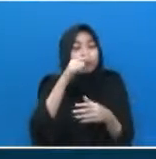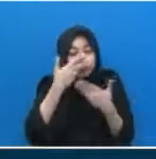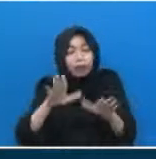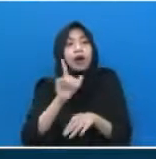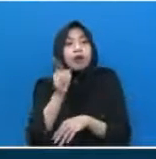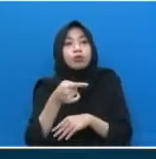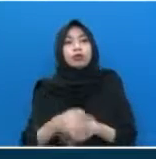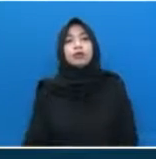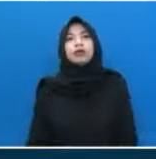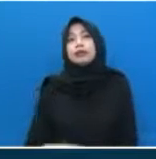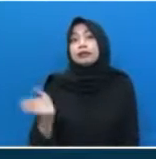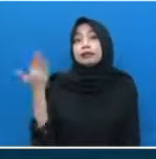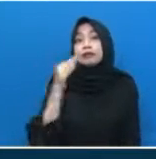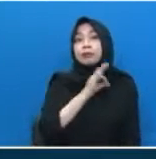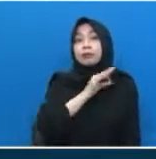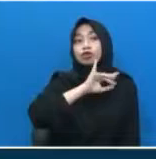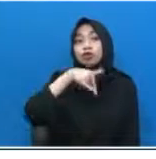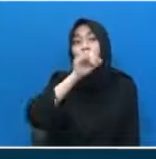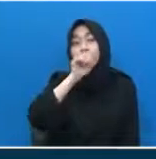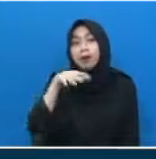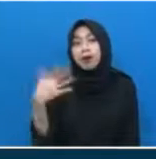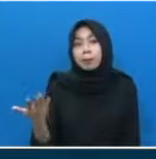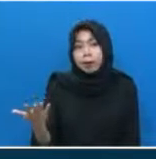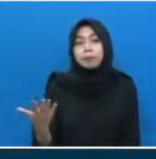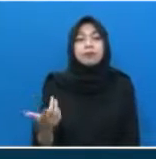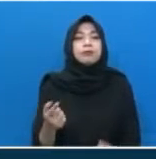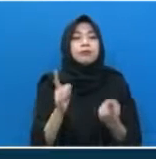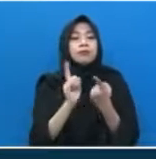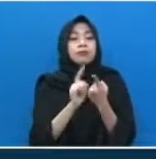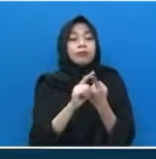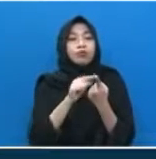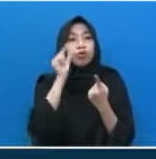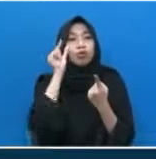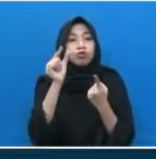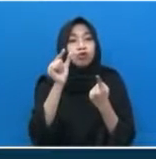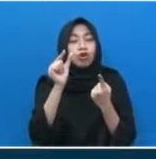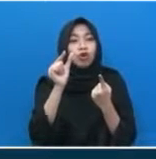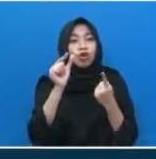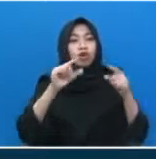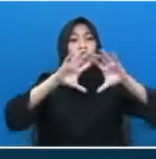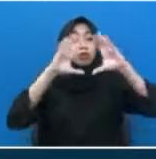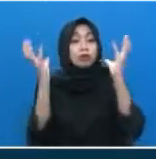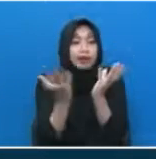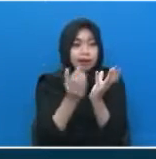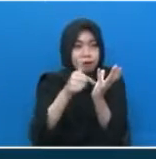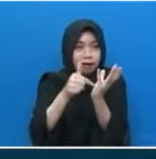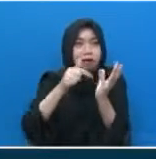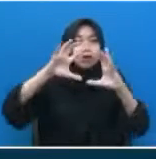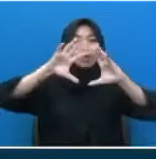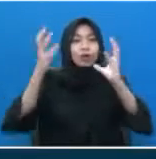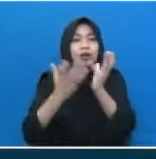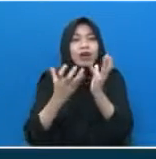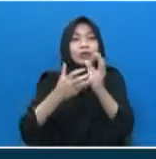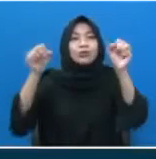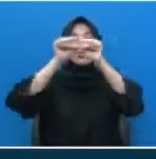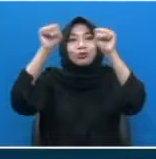bahwa perlu segera dibangun mekanisme global untuk Hai